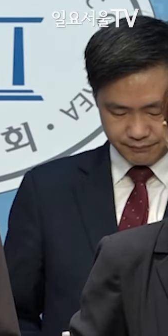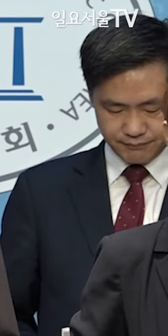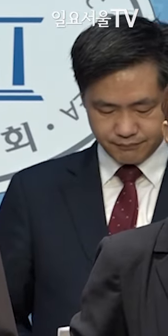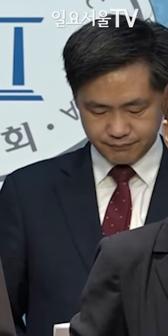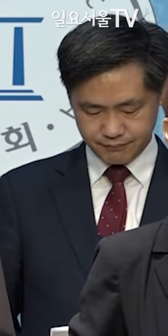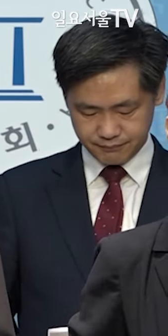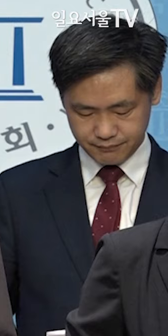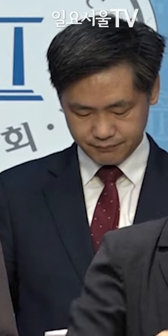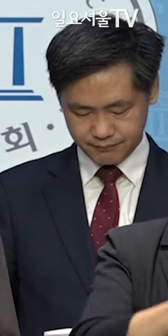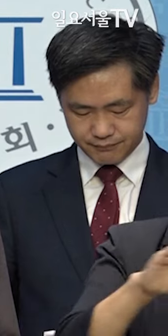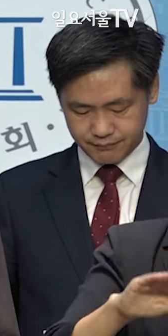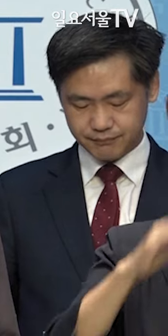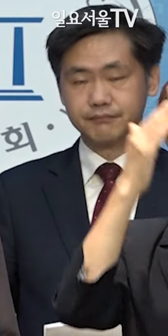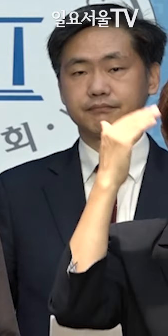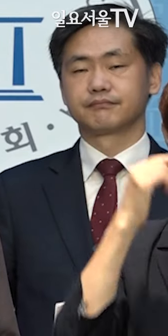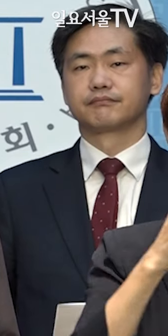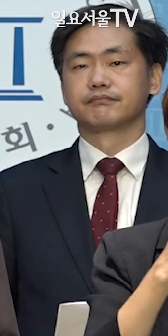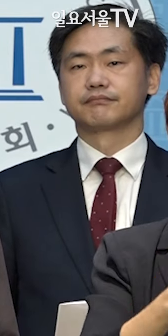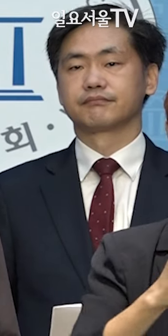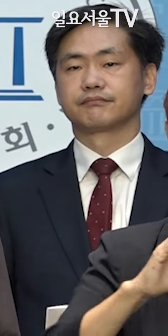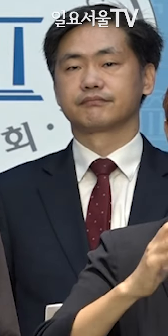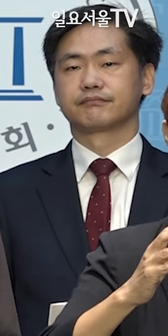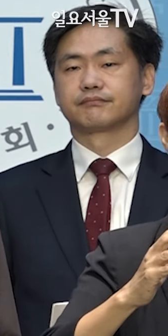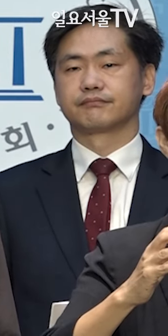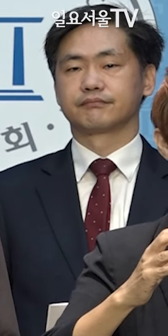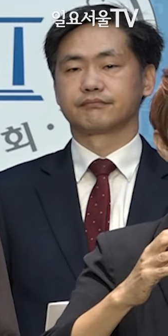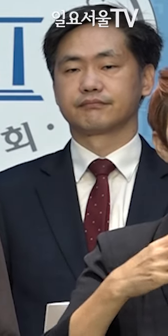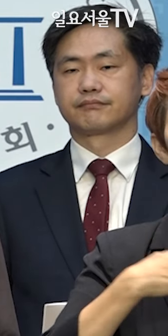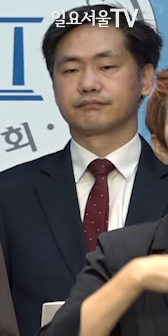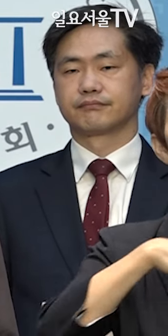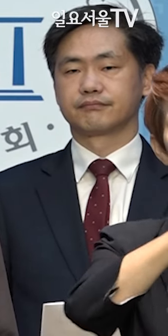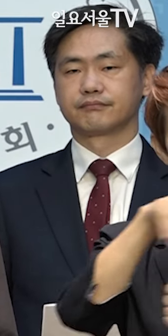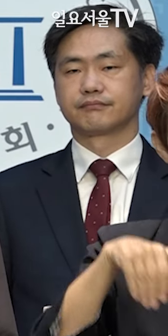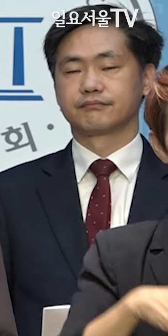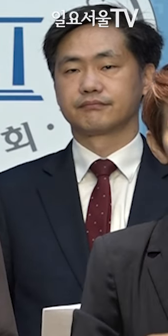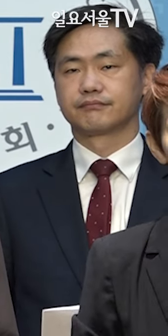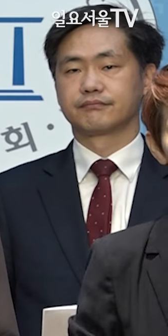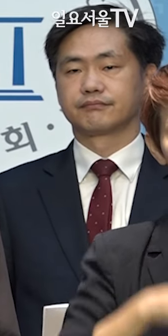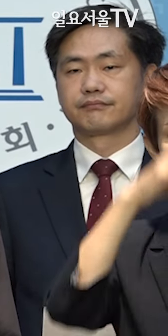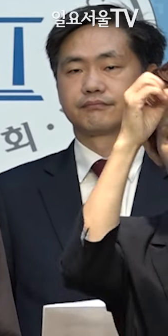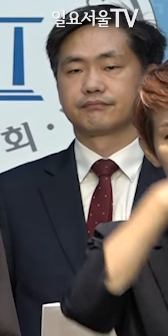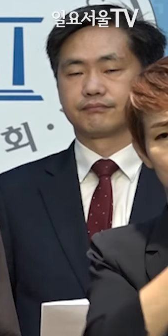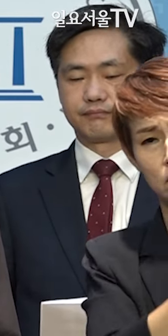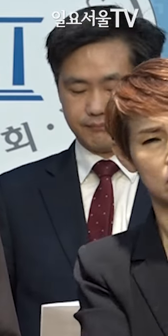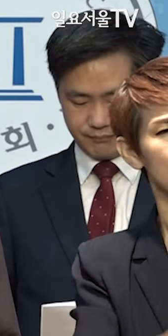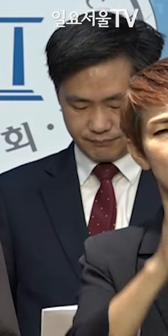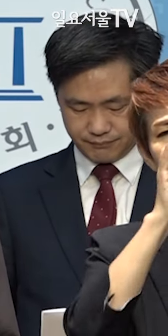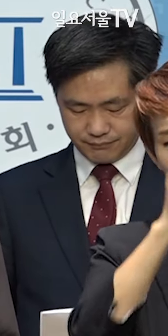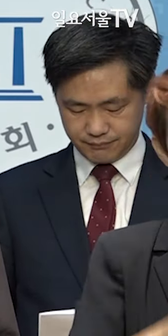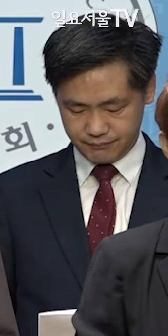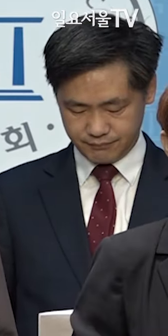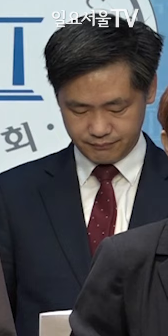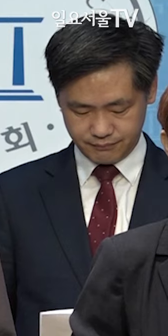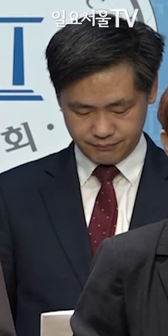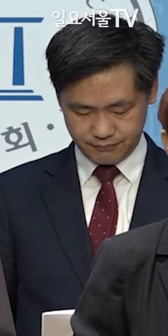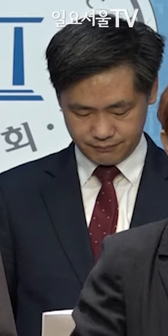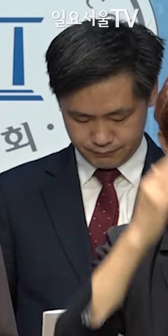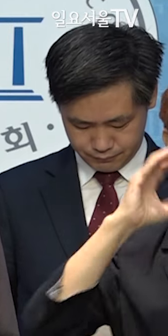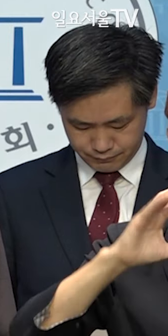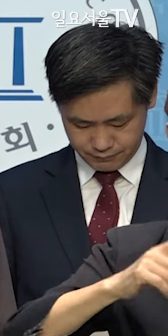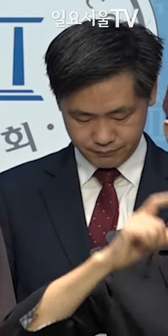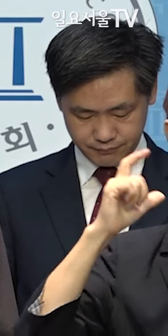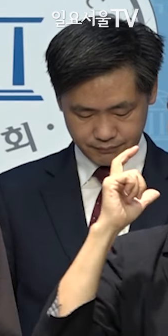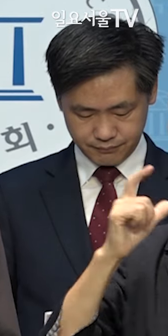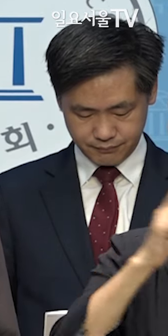없습니다는 의 위기 앞에서 손놓고만 있을 수 없습니다 대한민국을 국건